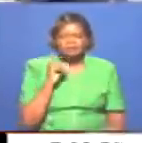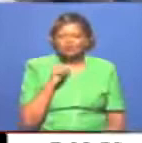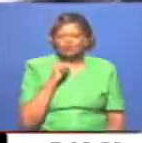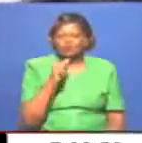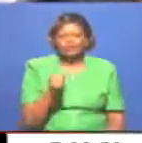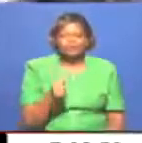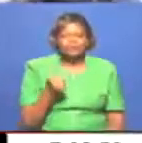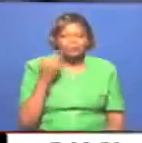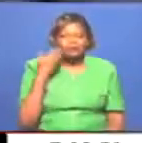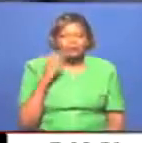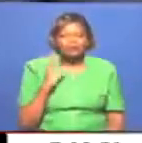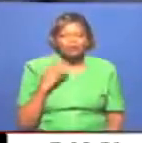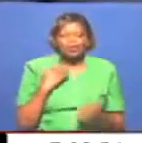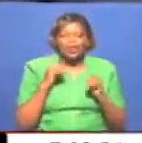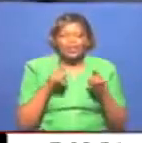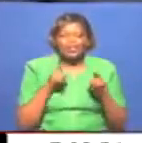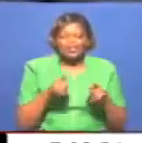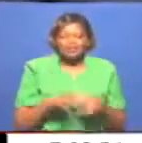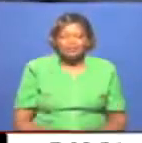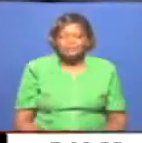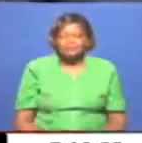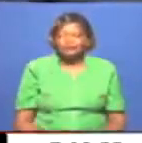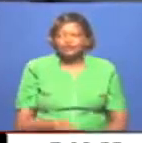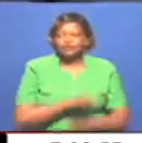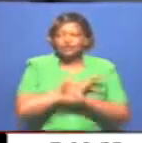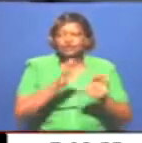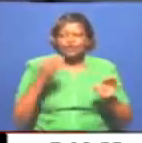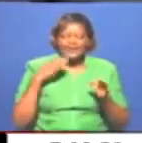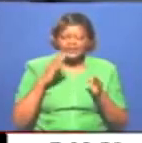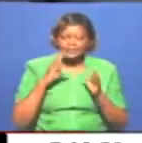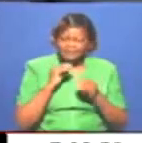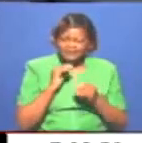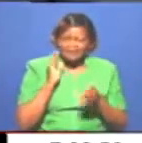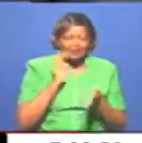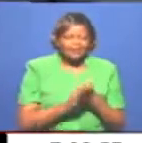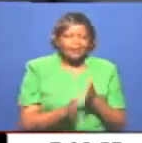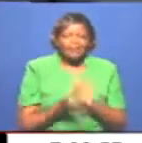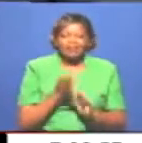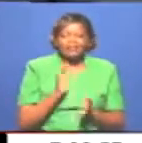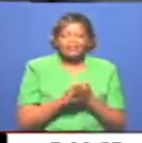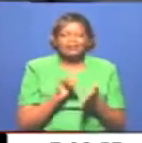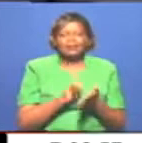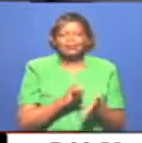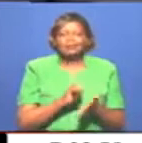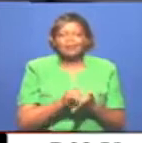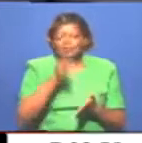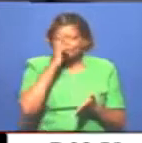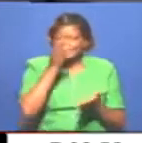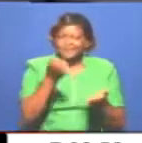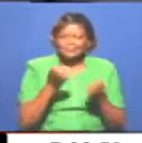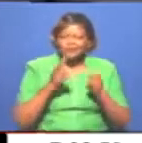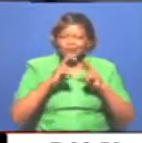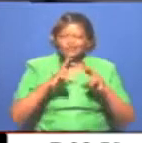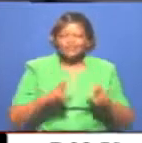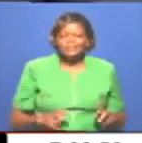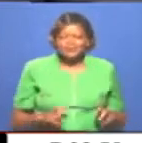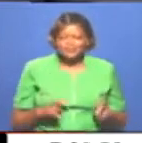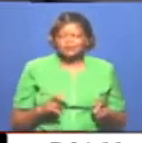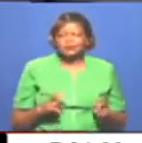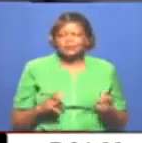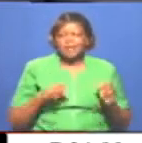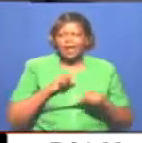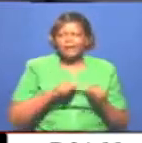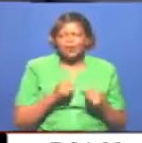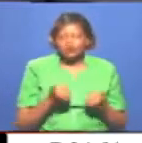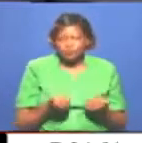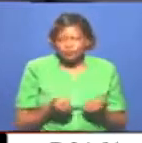chuki wala uchochezi. There is no hate speech, there is nothing that police need to investigate over a